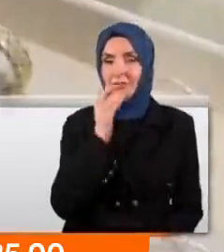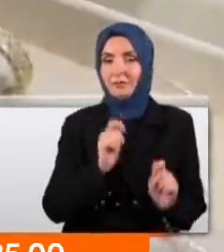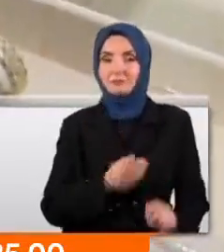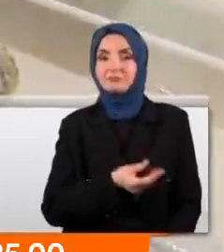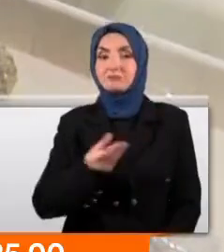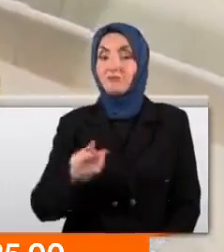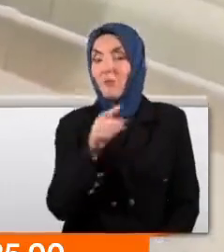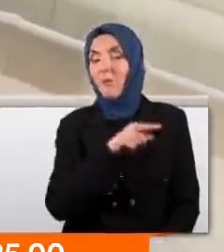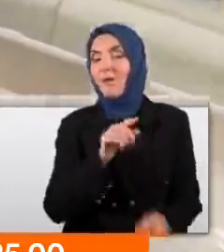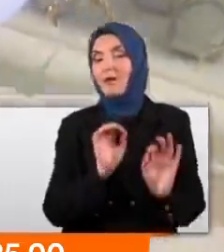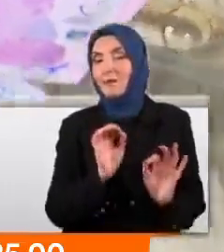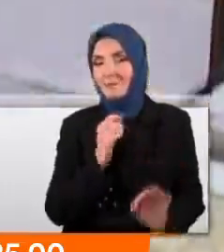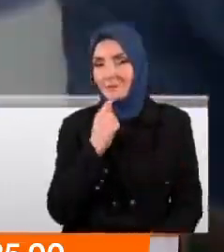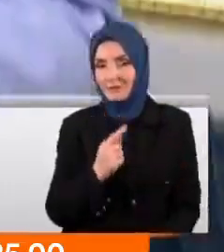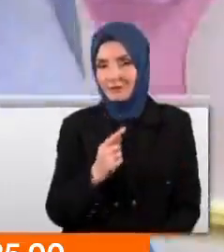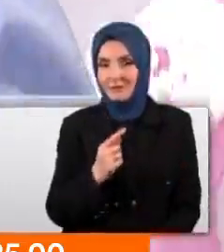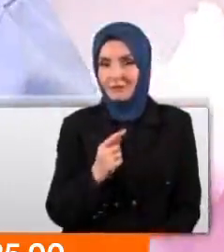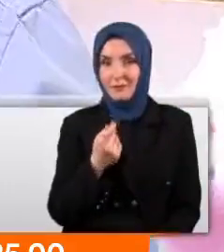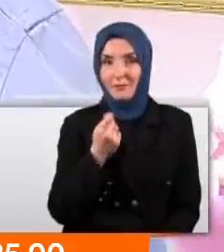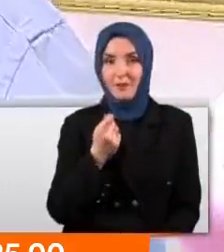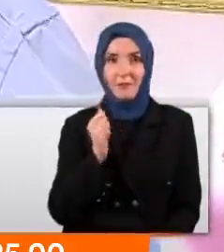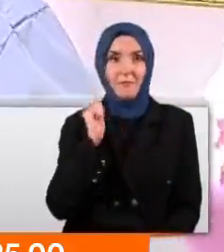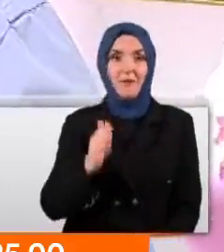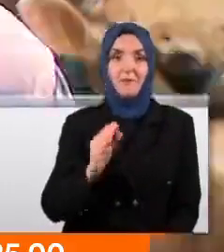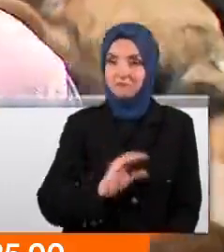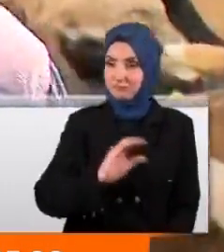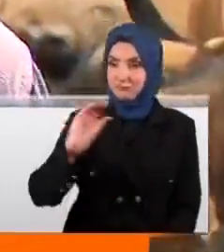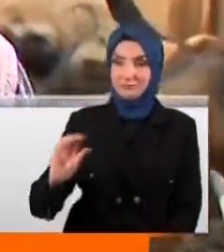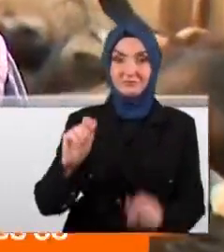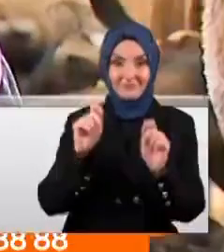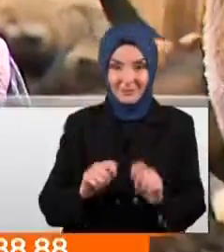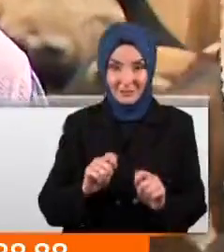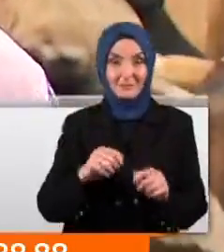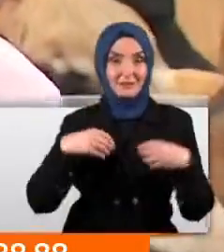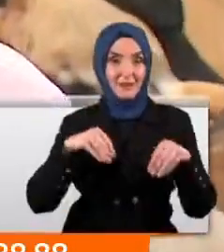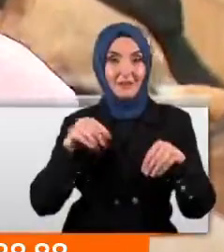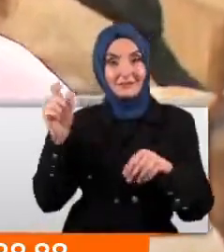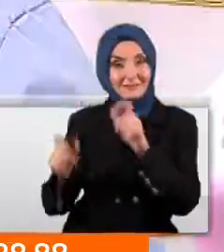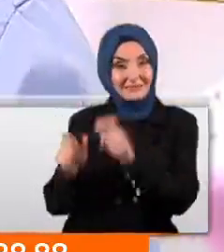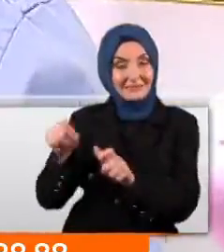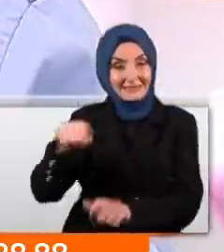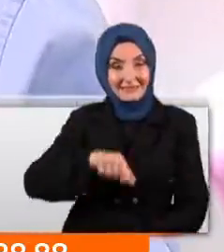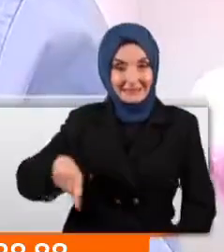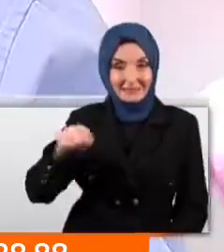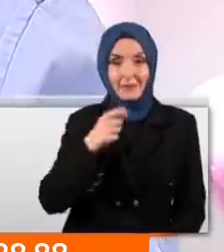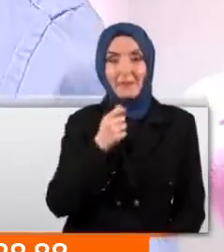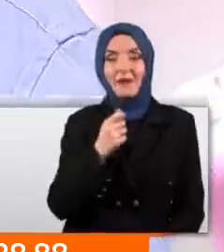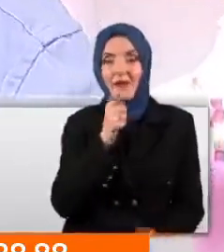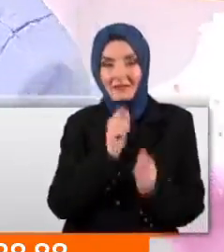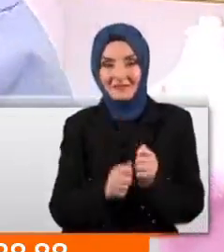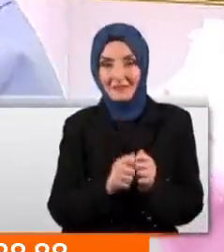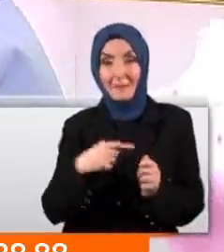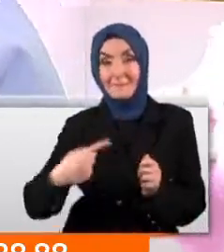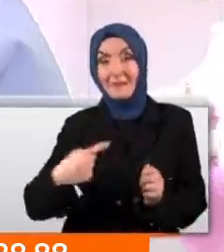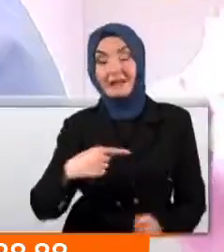yapan insanların para sayma makinesi alması gerekiyor. Tedbir amaçlı makineyle sayacağız. Böyle bir imkanı yoksa